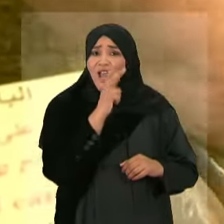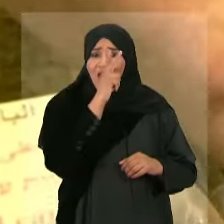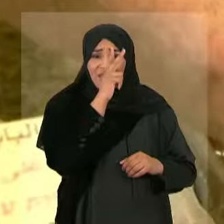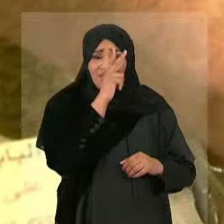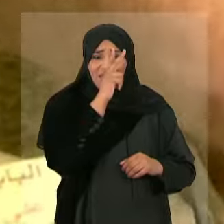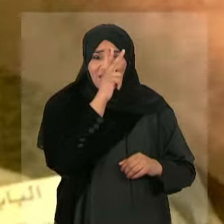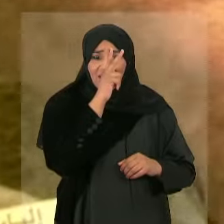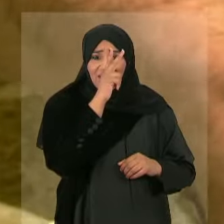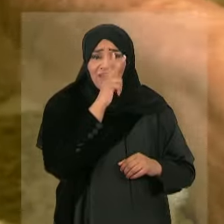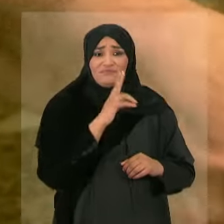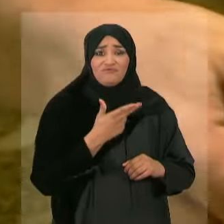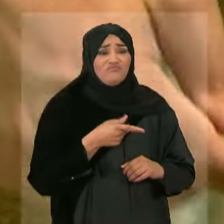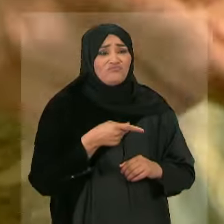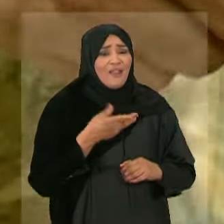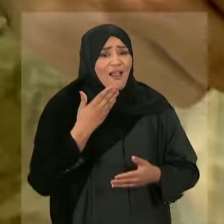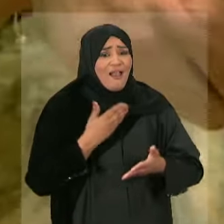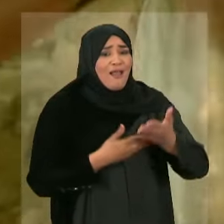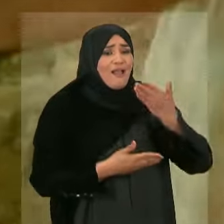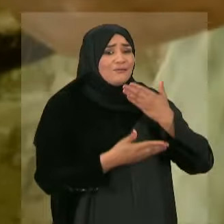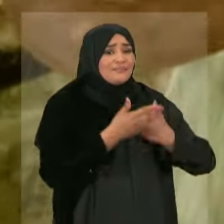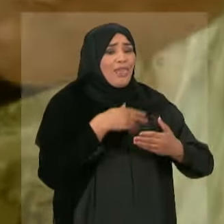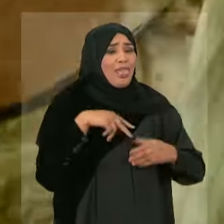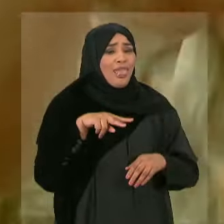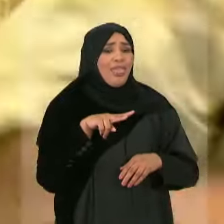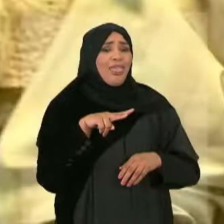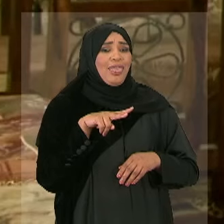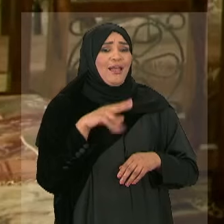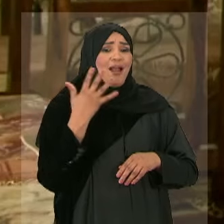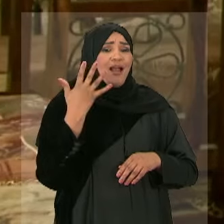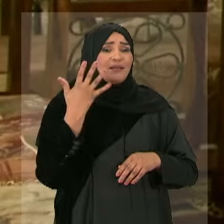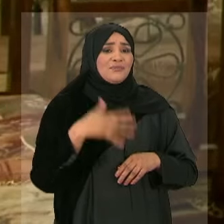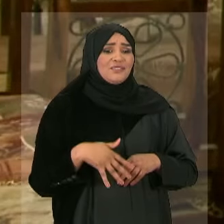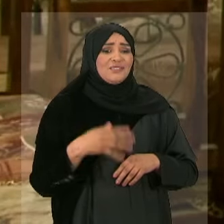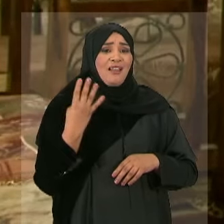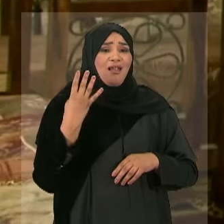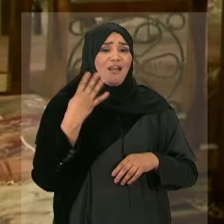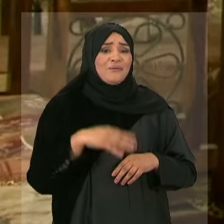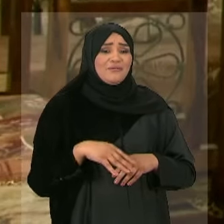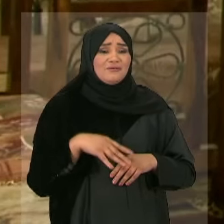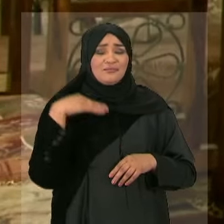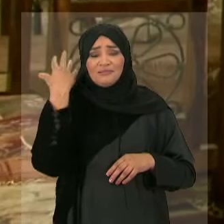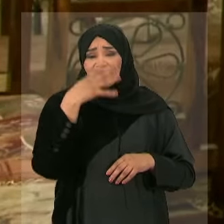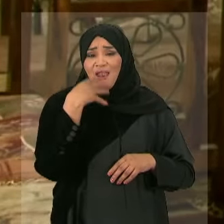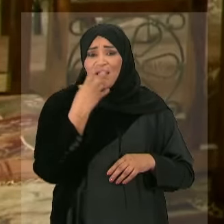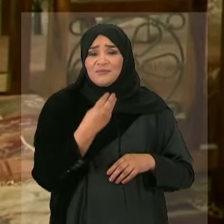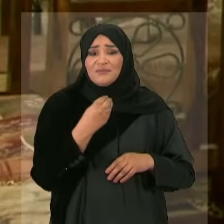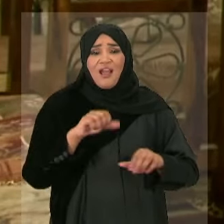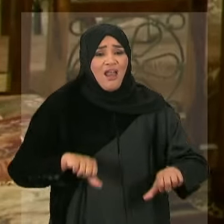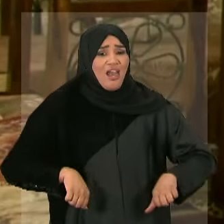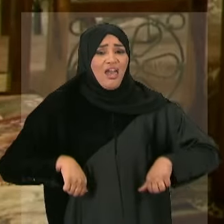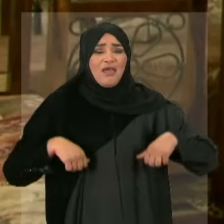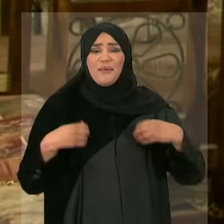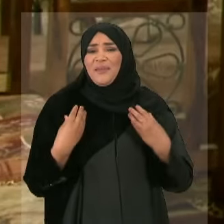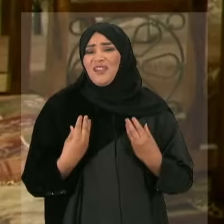القديمة هاي بترجعنا لورا 50 سنة و 45 سنة اللي هن فيش أجمل من كانت حياة بسيطة حياة فقر